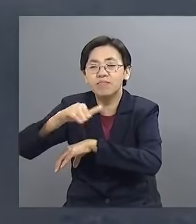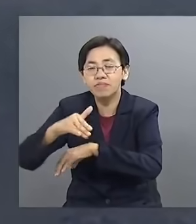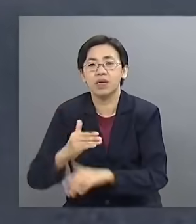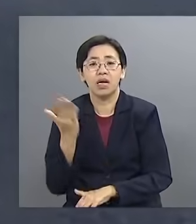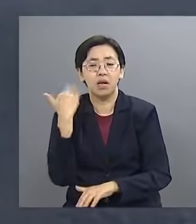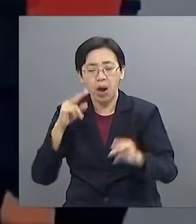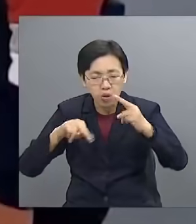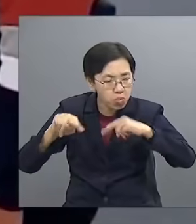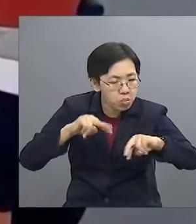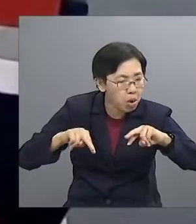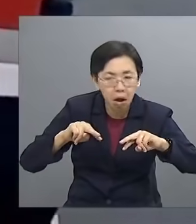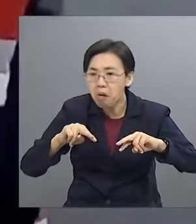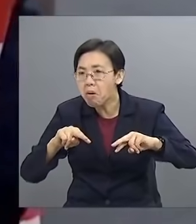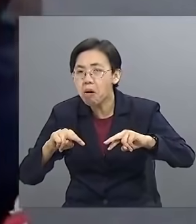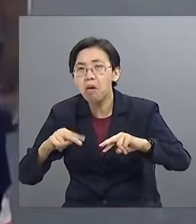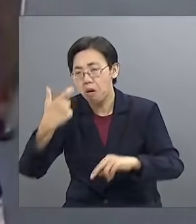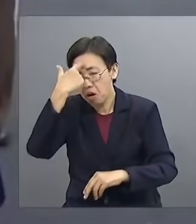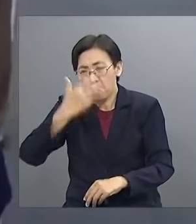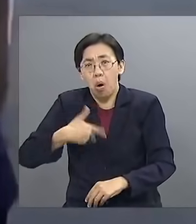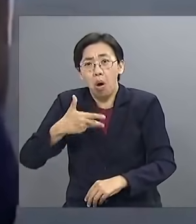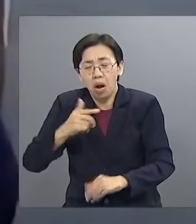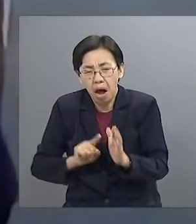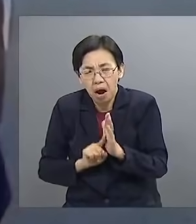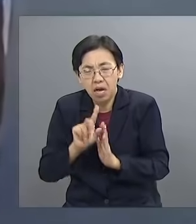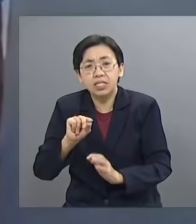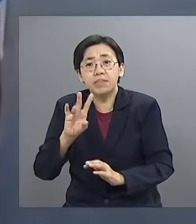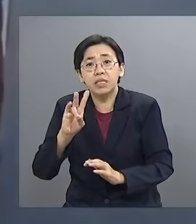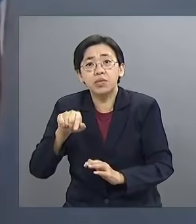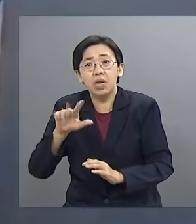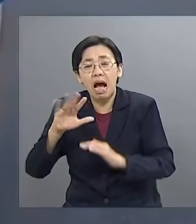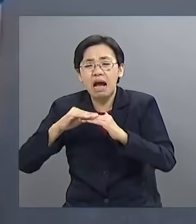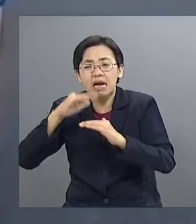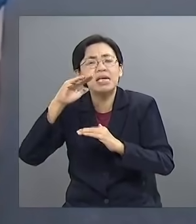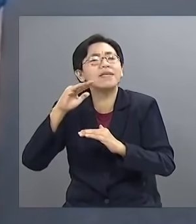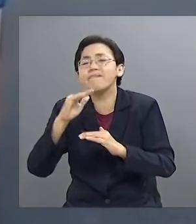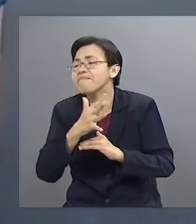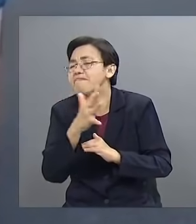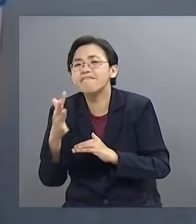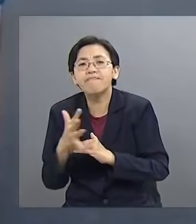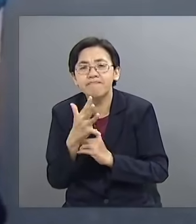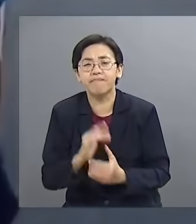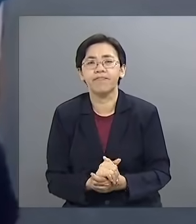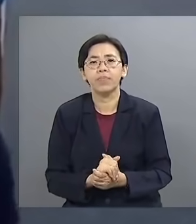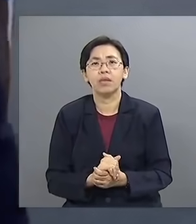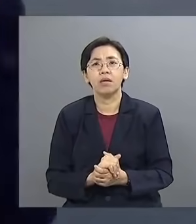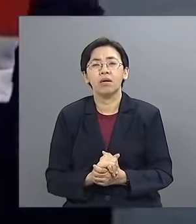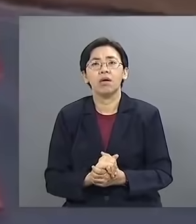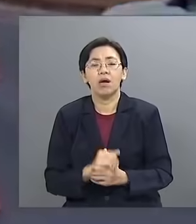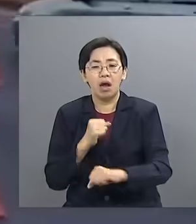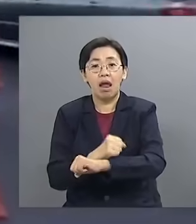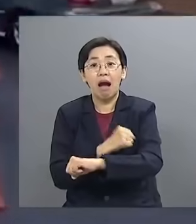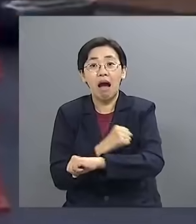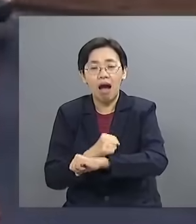พบคนที่มีอุณหภูมิร่างกายสูงเกิน 37.5 องศานะคะแล้วก็ไม่พบแรงงานข้ามชาติที่ผิดกฎหม